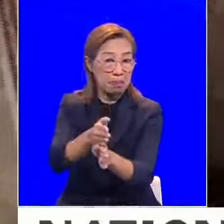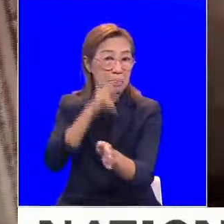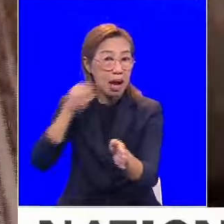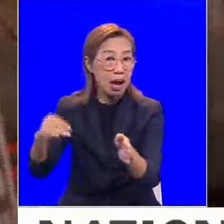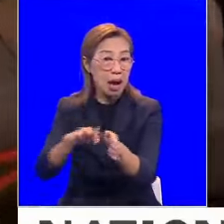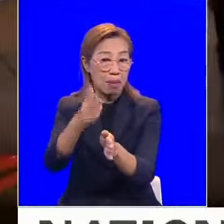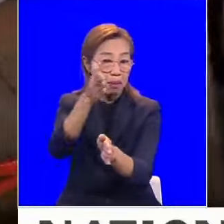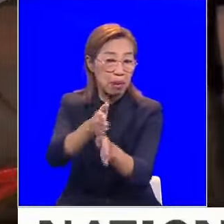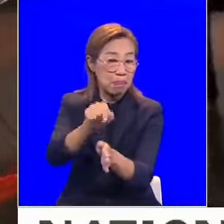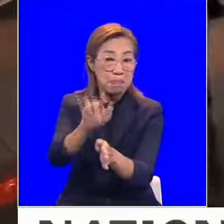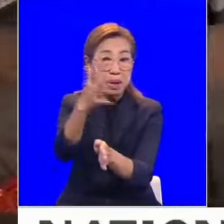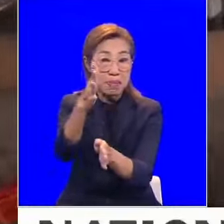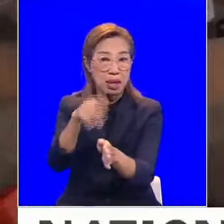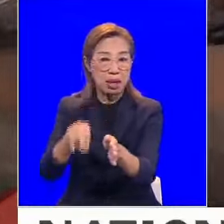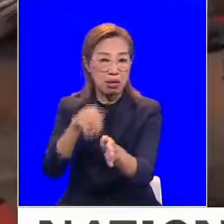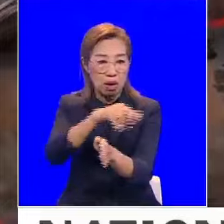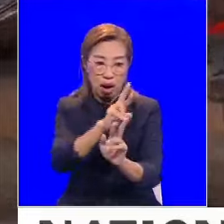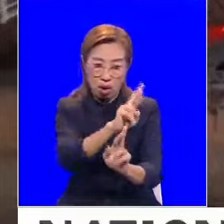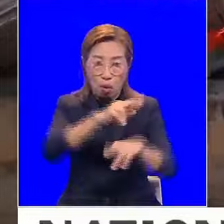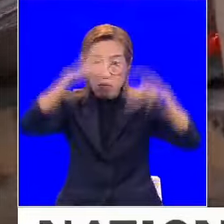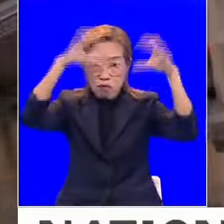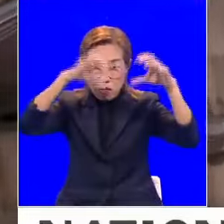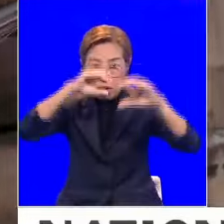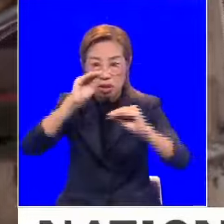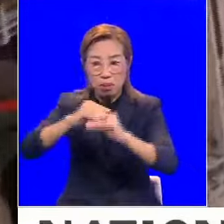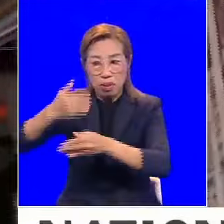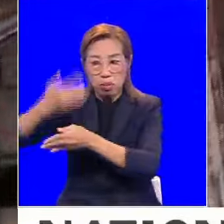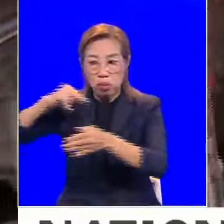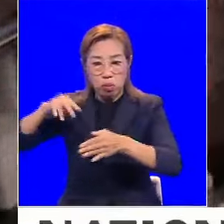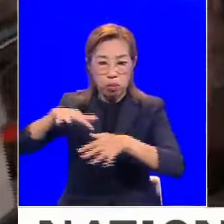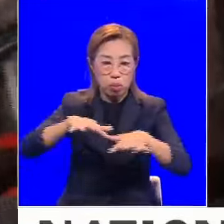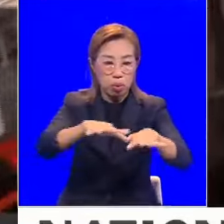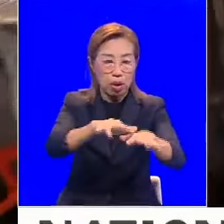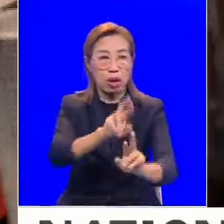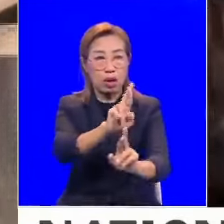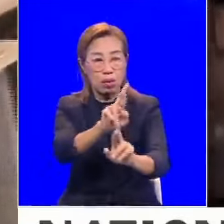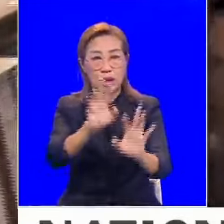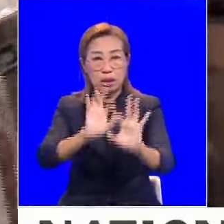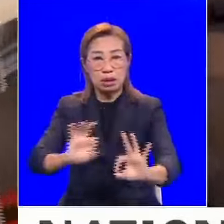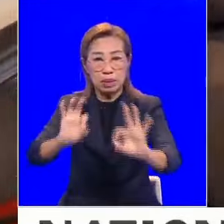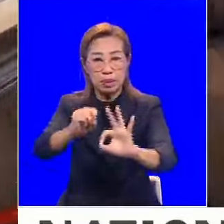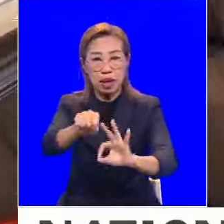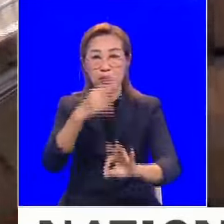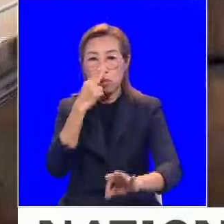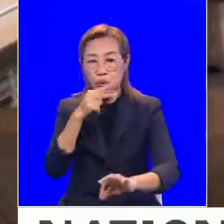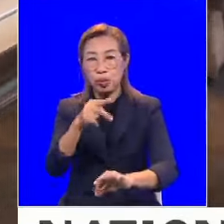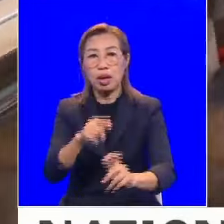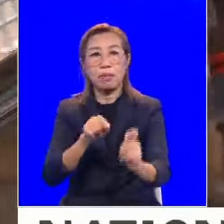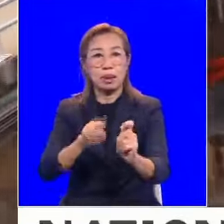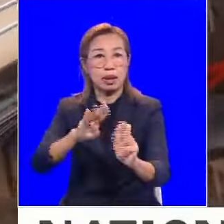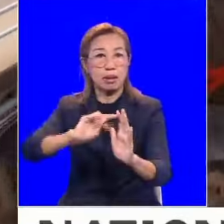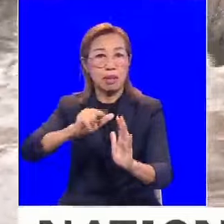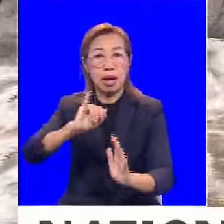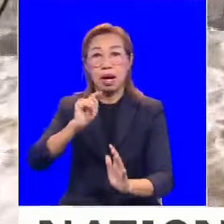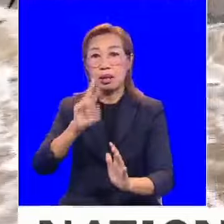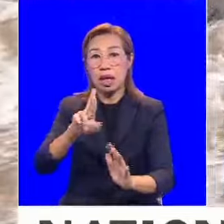ที่แล้วก็น้ำที่เขาจะปล่อยมาจากทางตอนบนด้วยแล้วก็ขอให้ดูครับเรื่องของสถานีวัดน้ำ c29ที่บางไทรที่อยุธยานะครับ